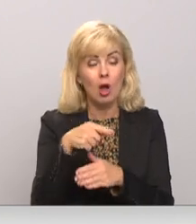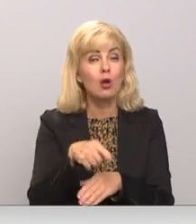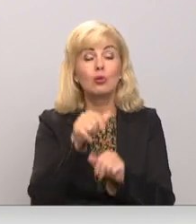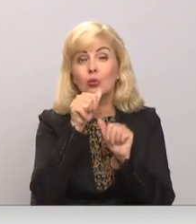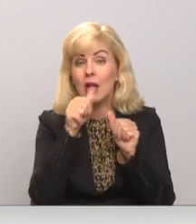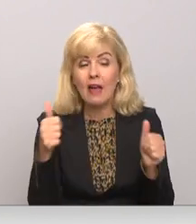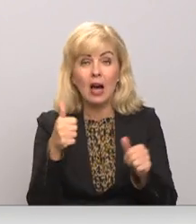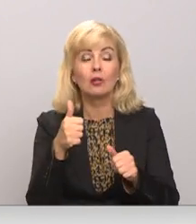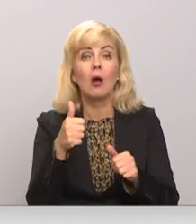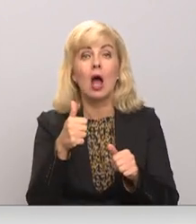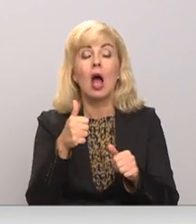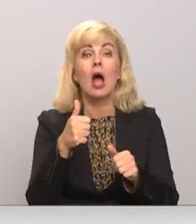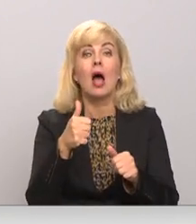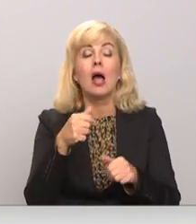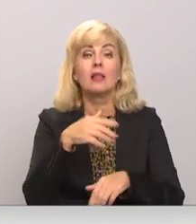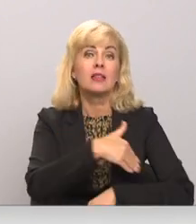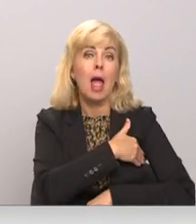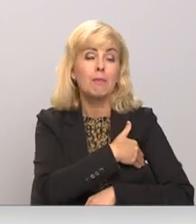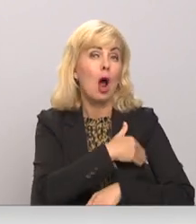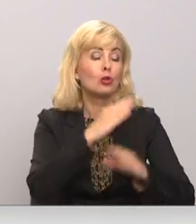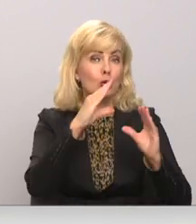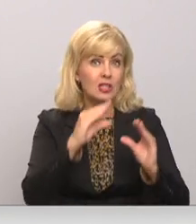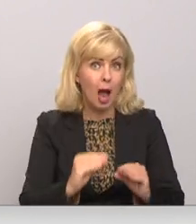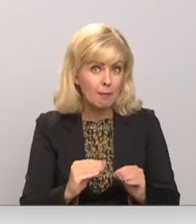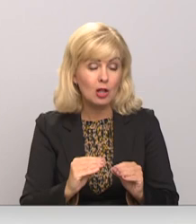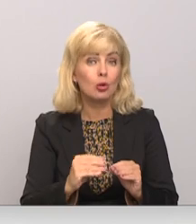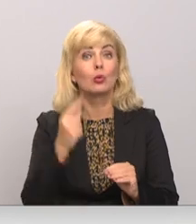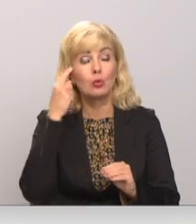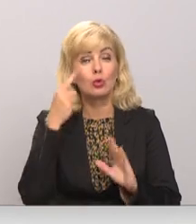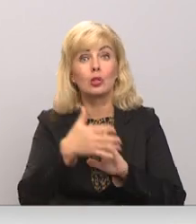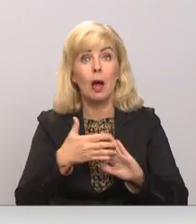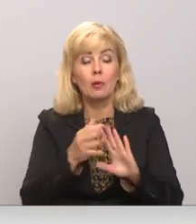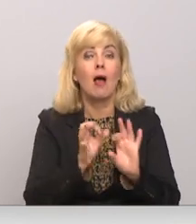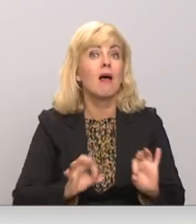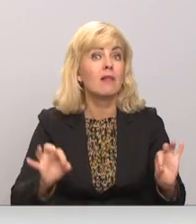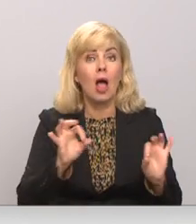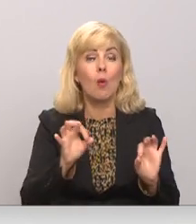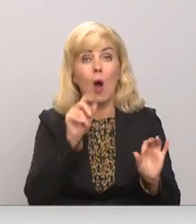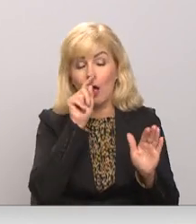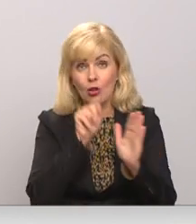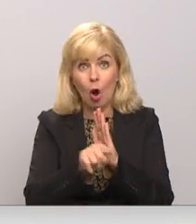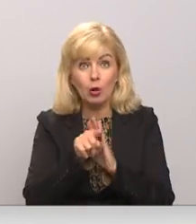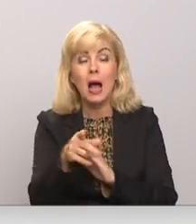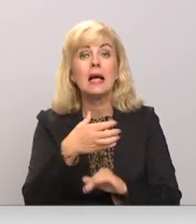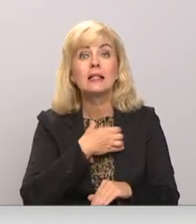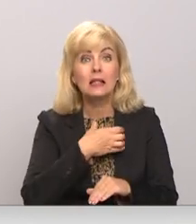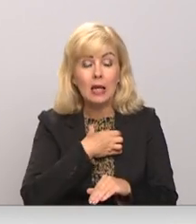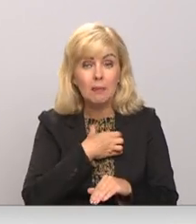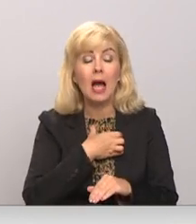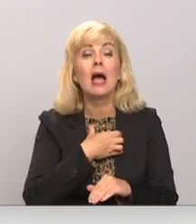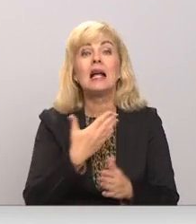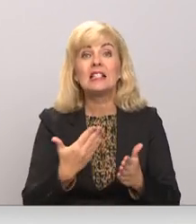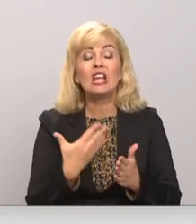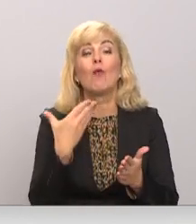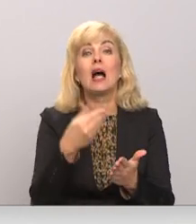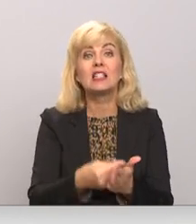nevari to temperatūru nosist. Un tad tu saproti, ka tu vairs neko nekontrolē, ka tā slimība dzīvo savu dzīvi, un